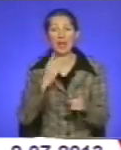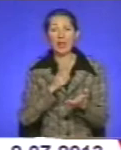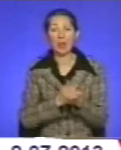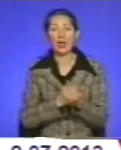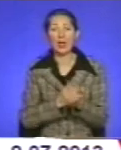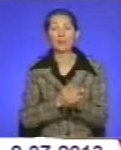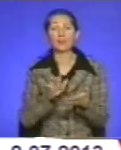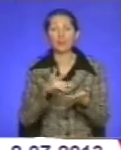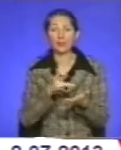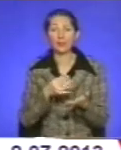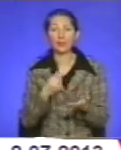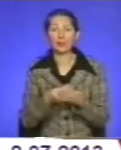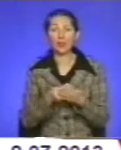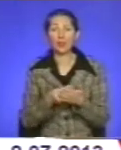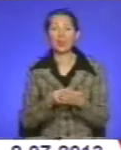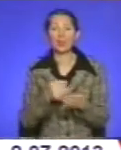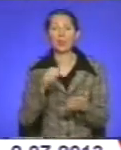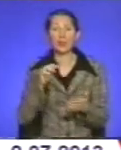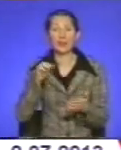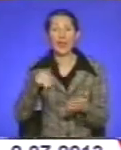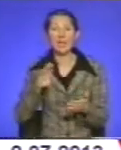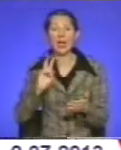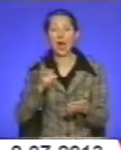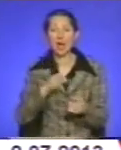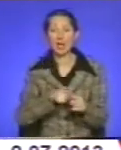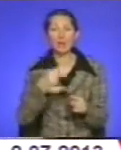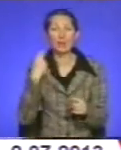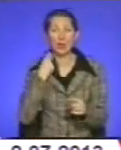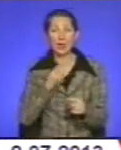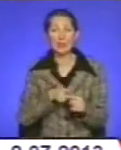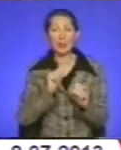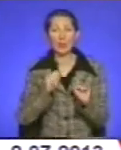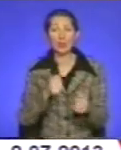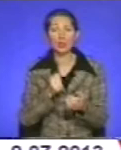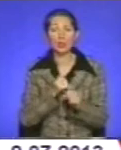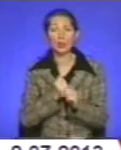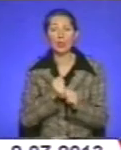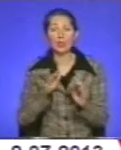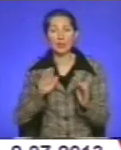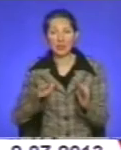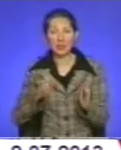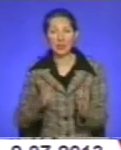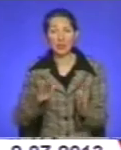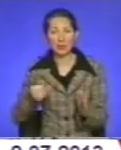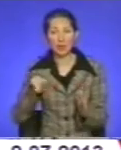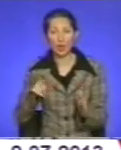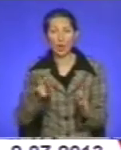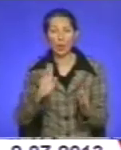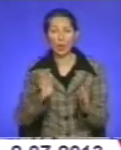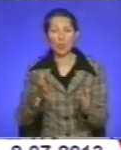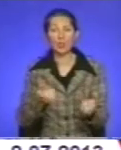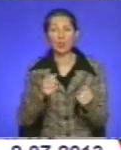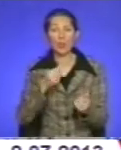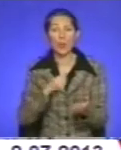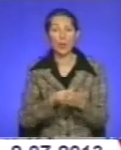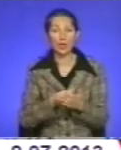перерахувати кошти ТВК, які боргує. А це можна зробити після того, як буде прийнятий бюджет. Від Всеукраїнського об'єднання «Свобода»